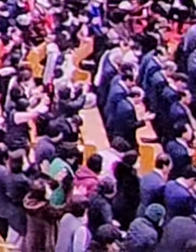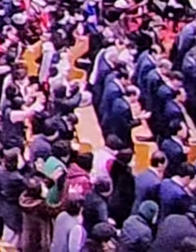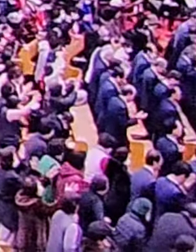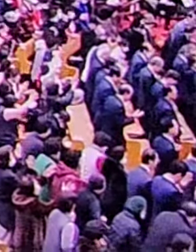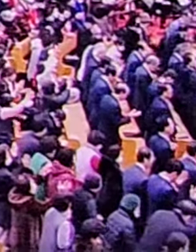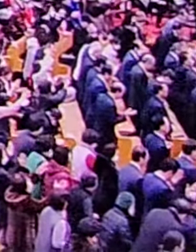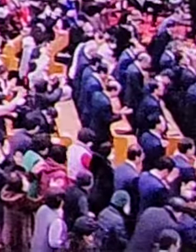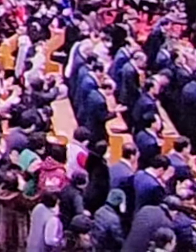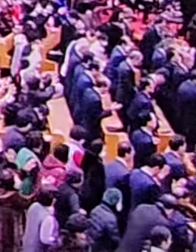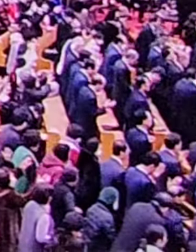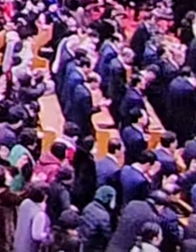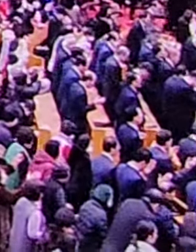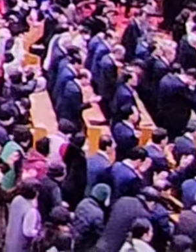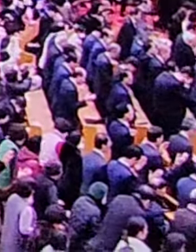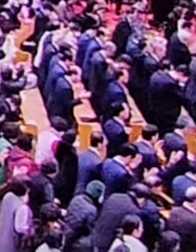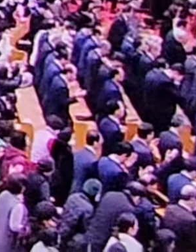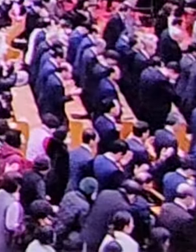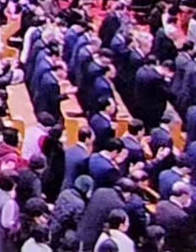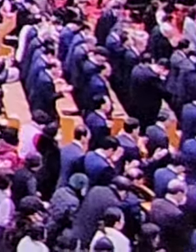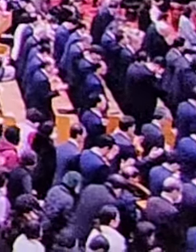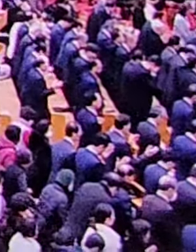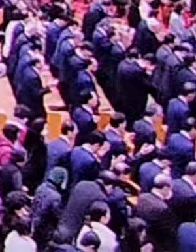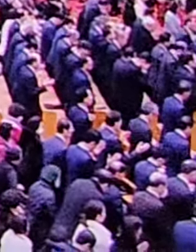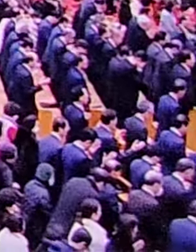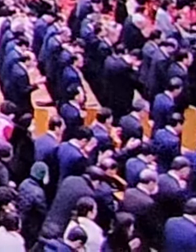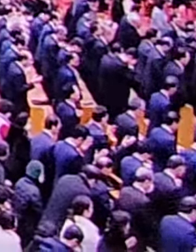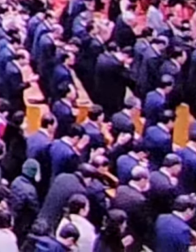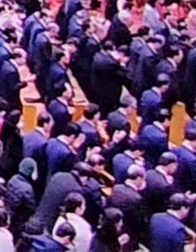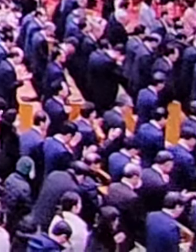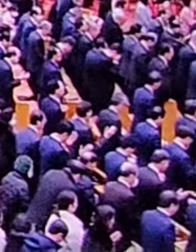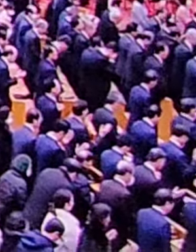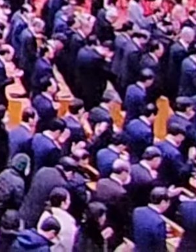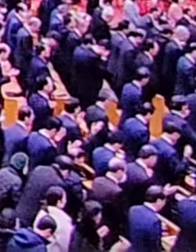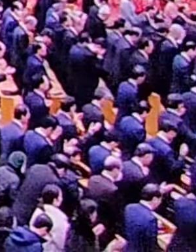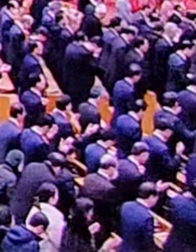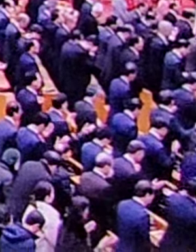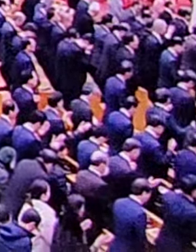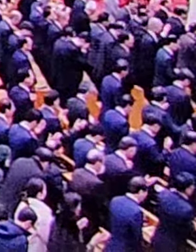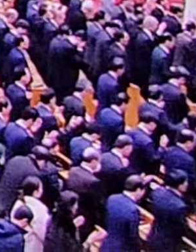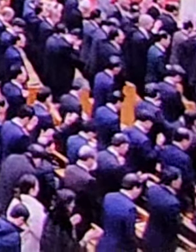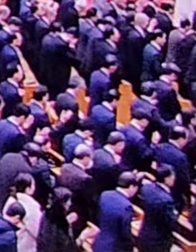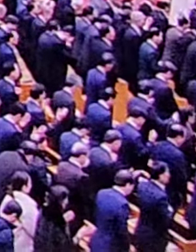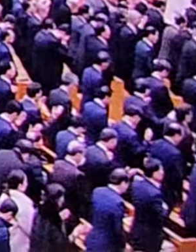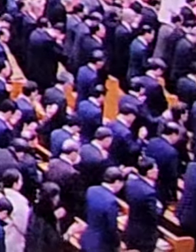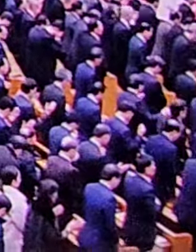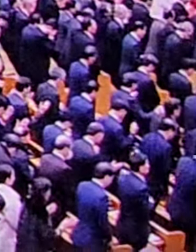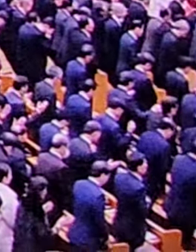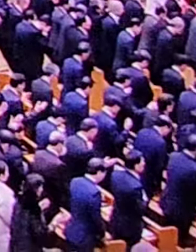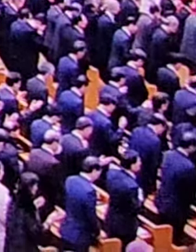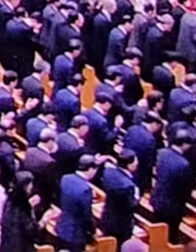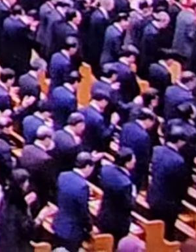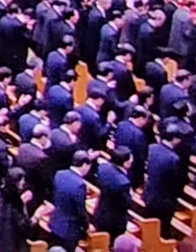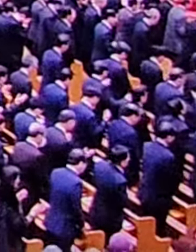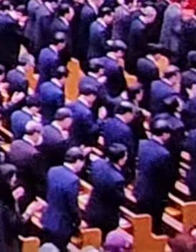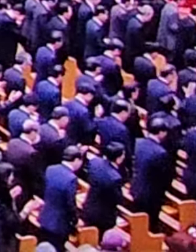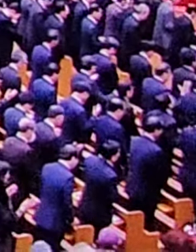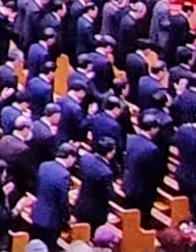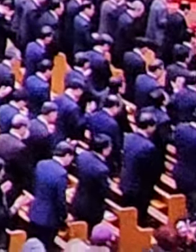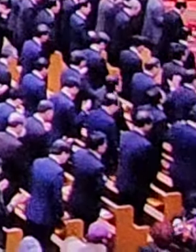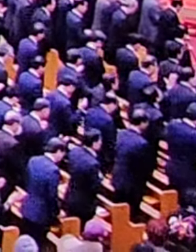주께 주신 말씀을 붙잡고 만들어 살아가기 원합니다. 하나님 마귀의 길을 따르지 않으려고 주의 길에 서지 않으며 오만의